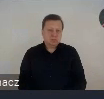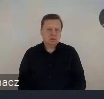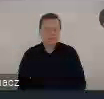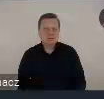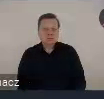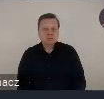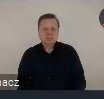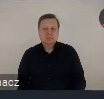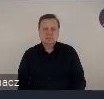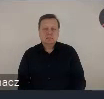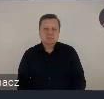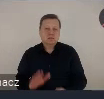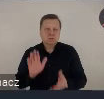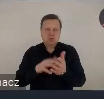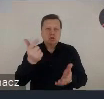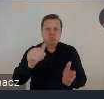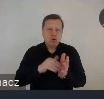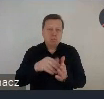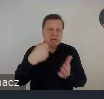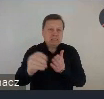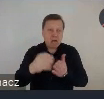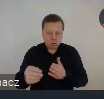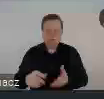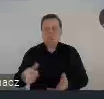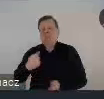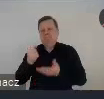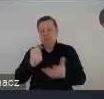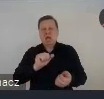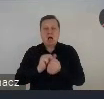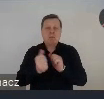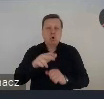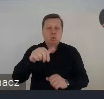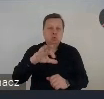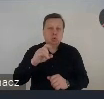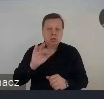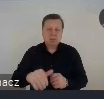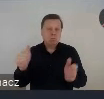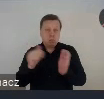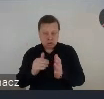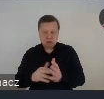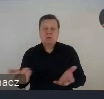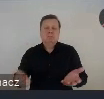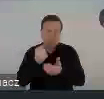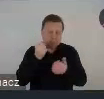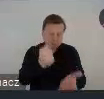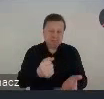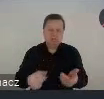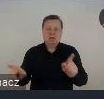do zakupu rzeczy, których potrzebują, albo usług, których potrzebują, i tworzenia tych partnerstw